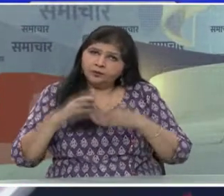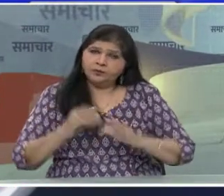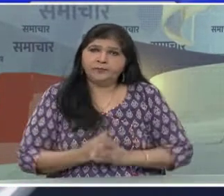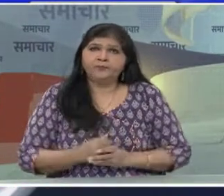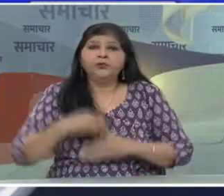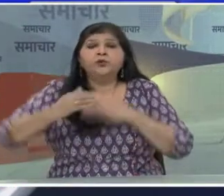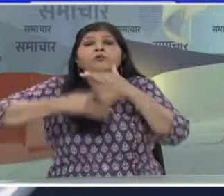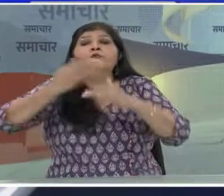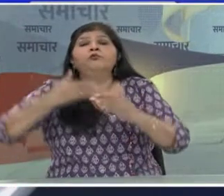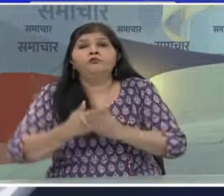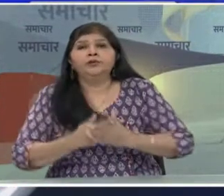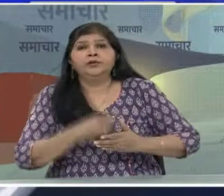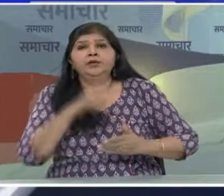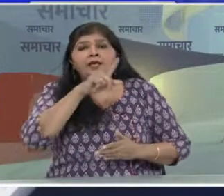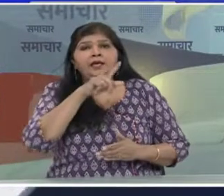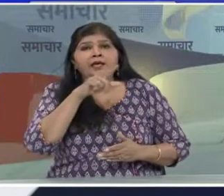रहे हैं।